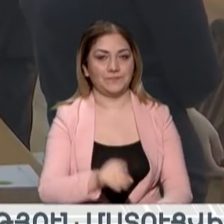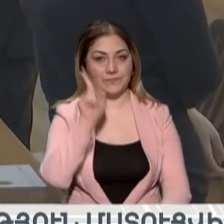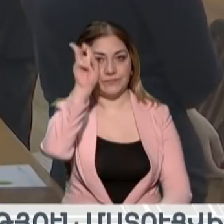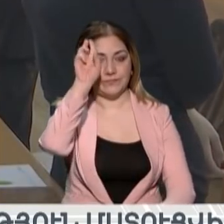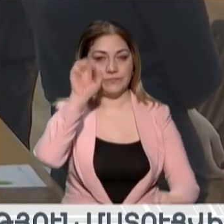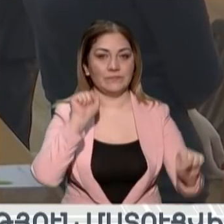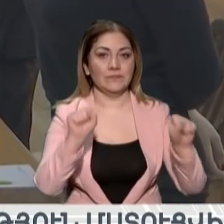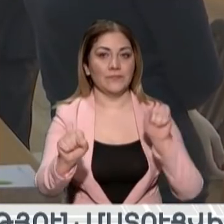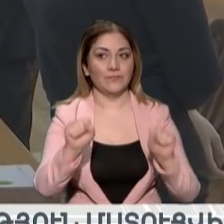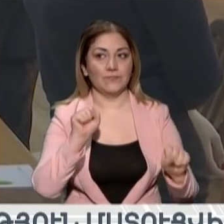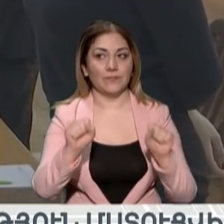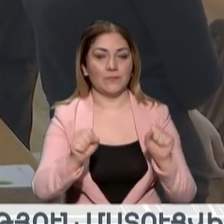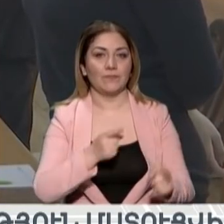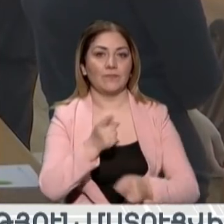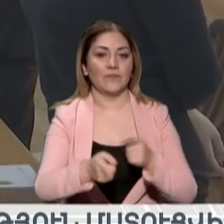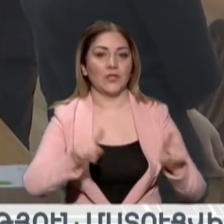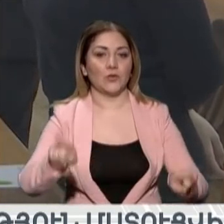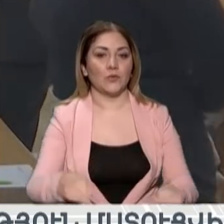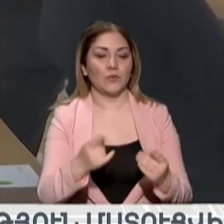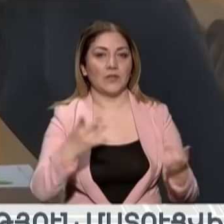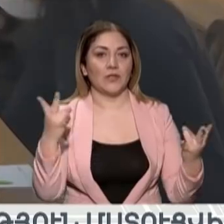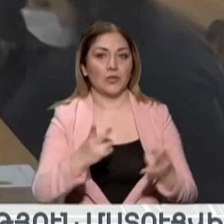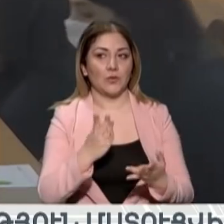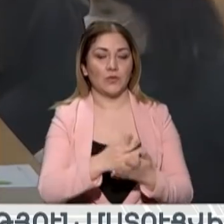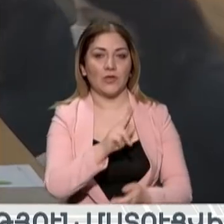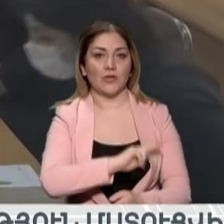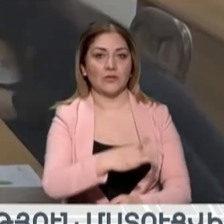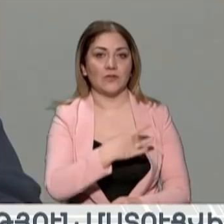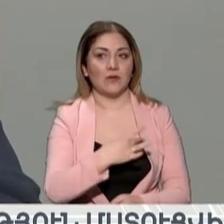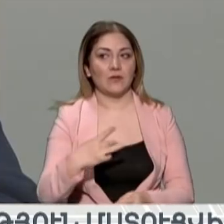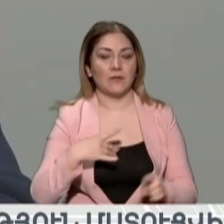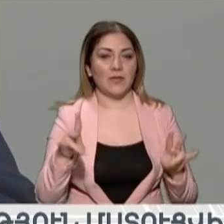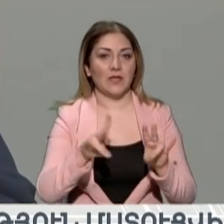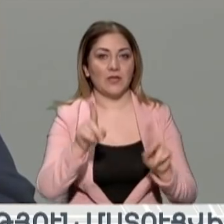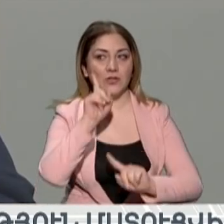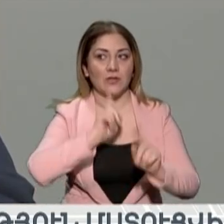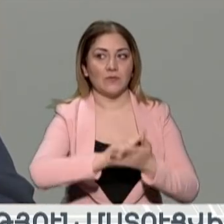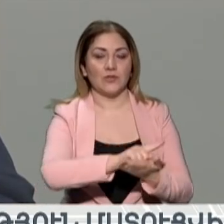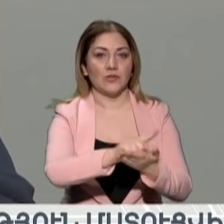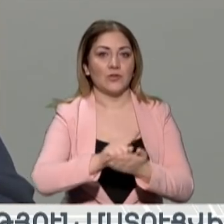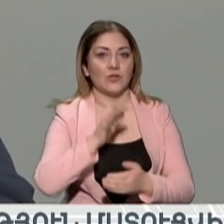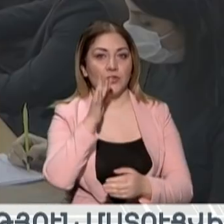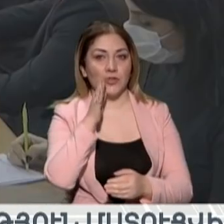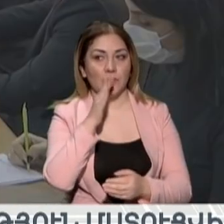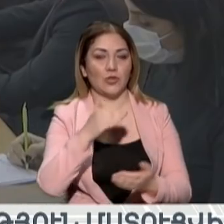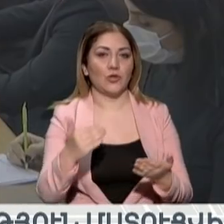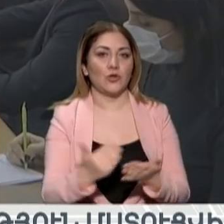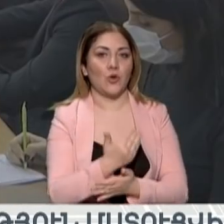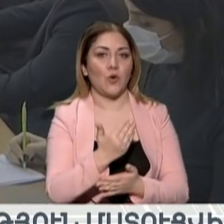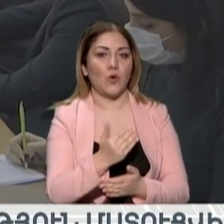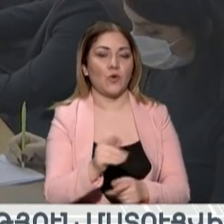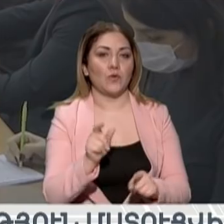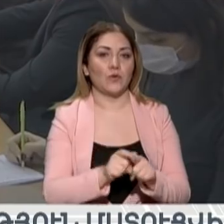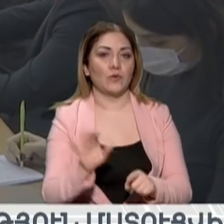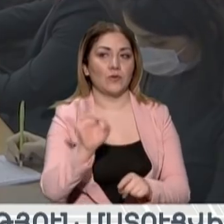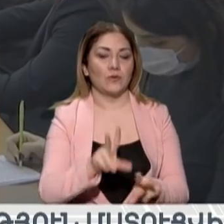Պետական կառավարման համակարգը ռեստարտի կարիք ունի աշխատանքի և սոցիալական հարցերի նախարարությունում խորհրդակցության ժամանակ նույնպես նոր նշաձողի մասին